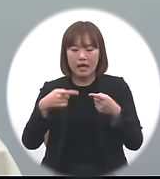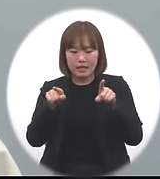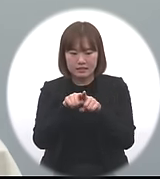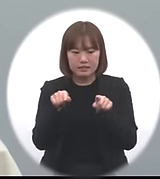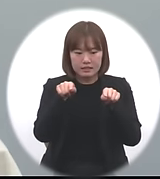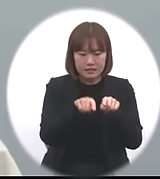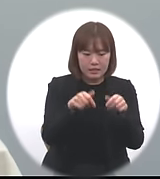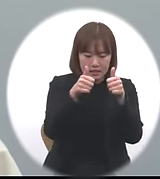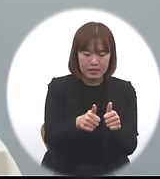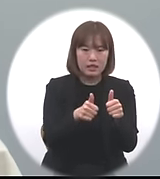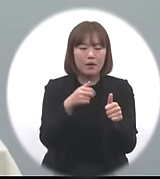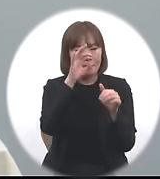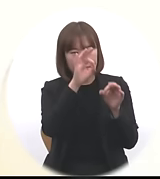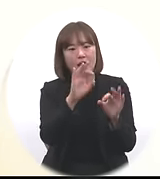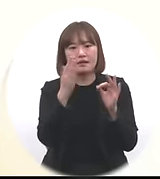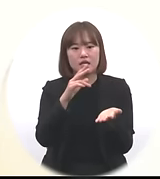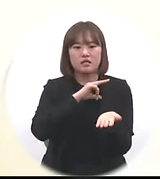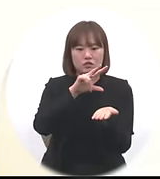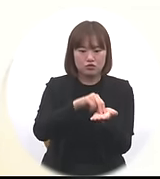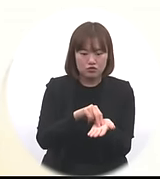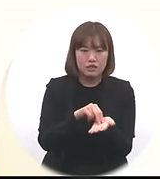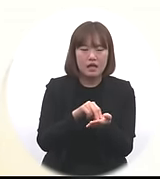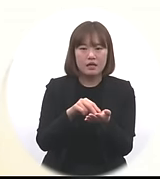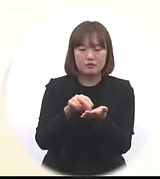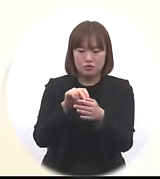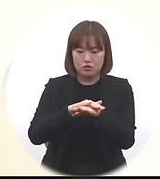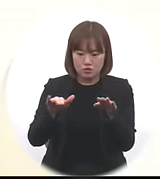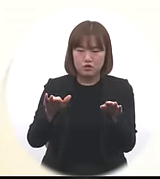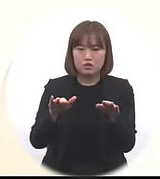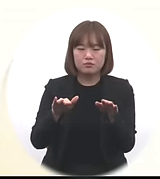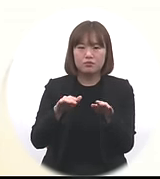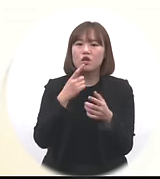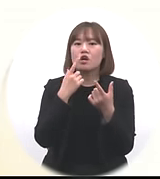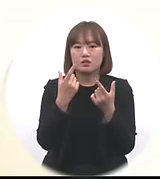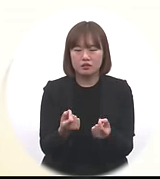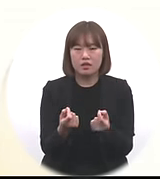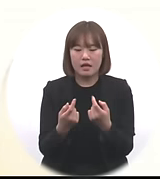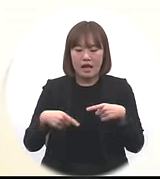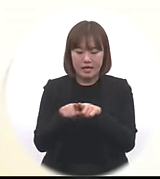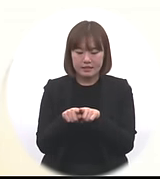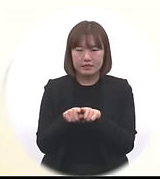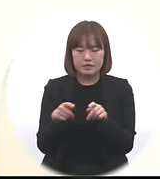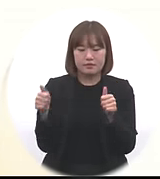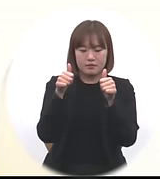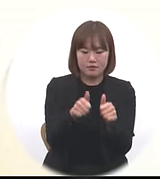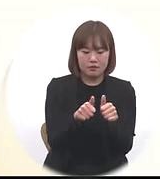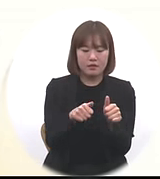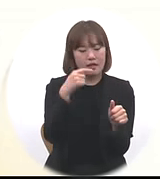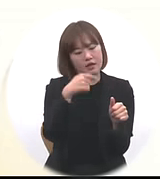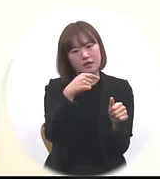걸 보셔야 돼요. 숙제 옆에 앉아 붙어서 문제집 풀어줄 때 빨간 줄 그어주는 것처럼 애들 옆에 달라붙어서